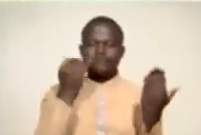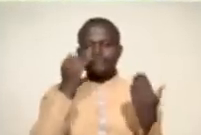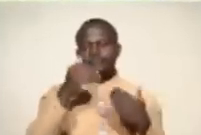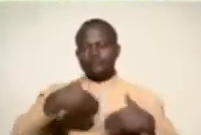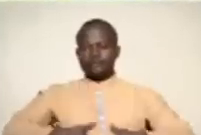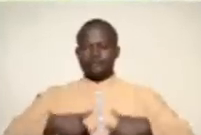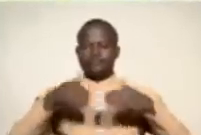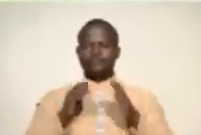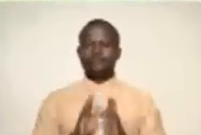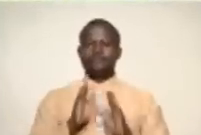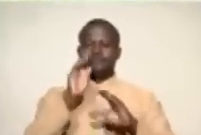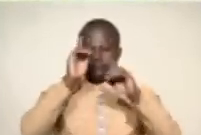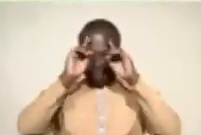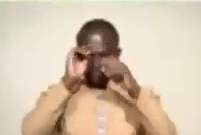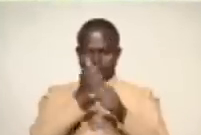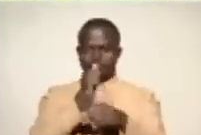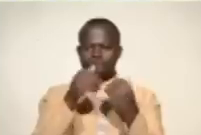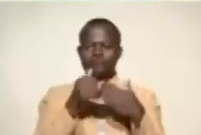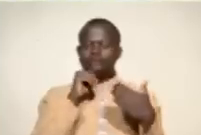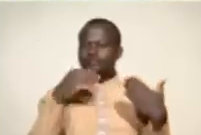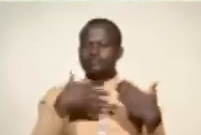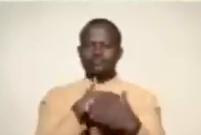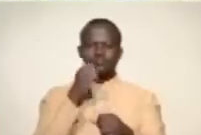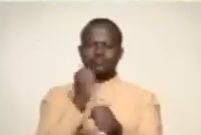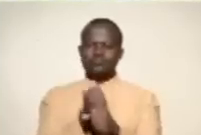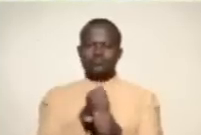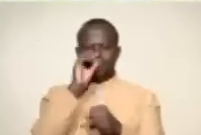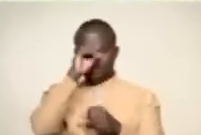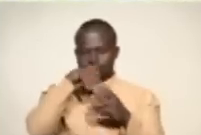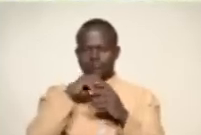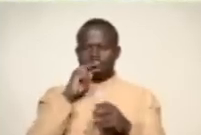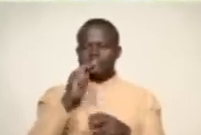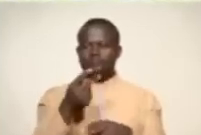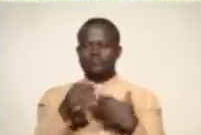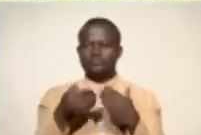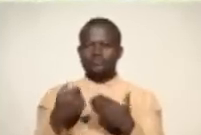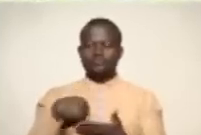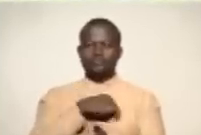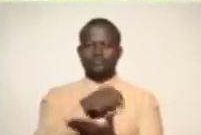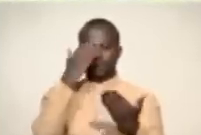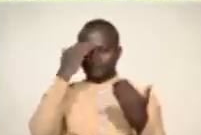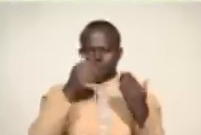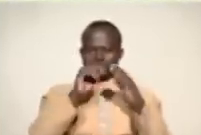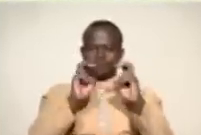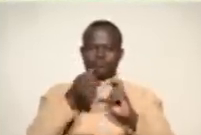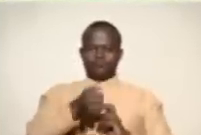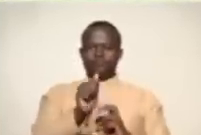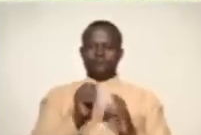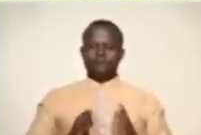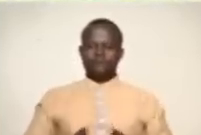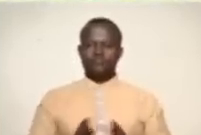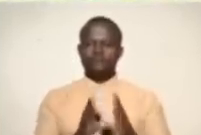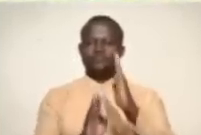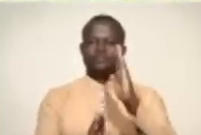urubyiruko yihangire imirimo, atinyuka akore, yishakemo igisubizo, kuko nibyo bituganisha ku